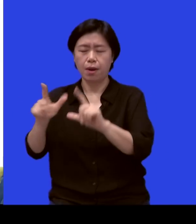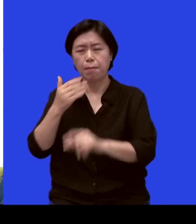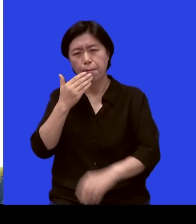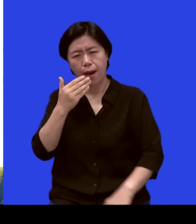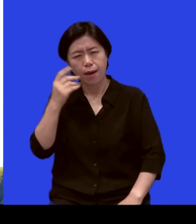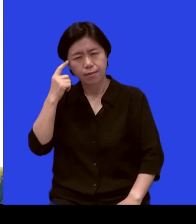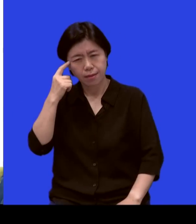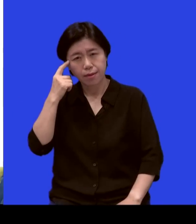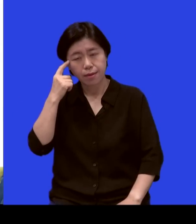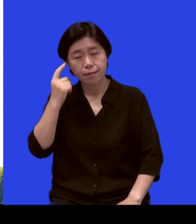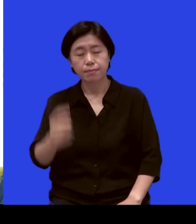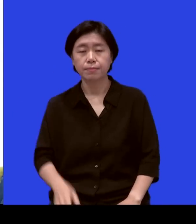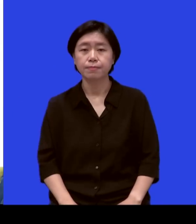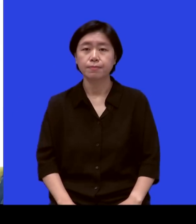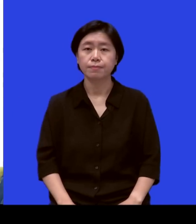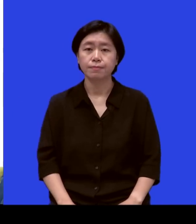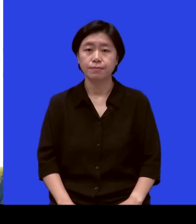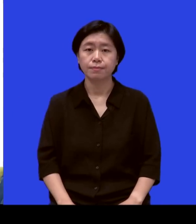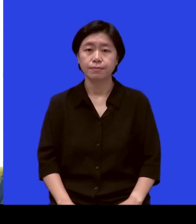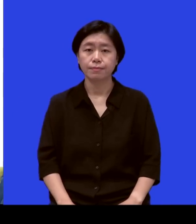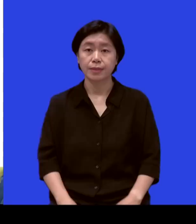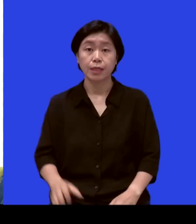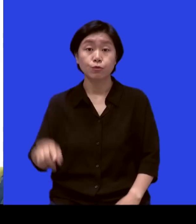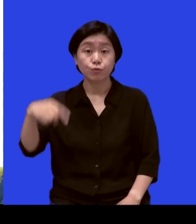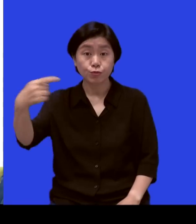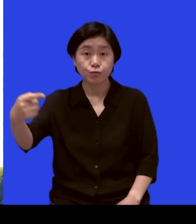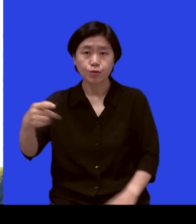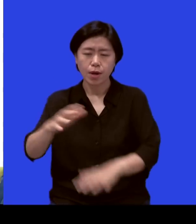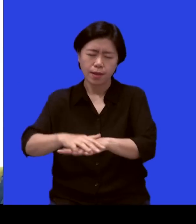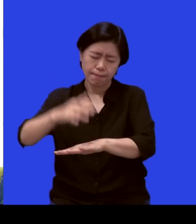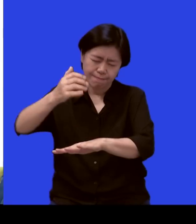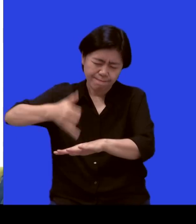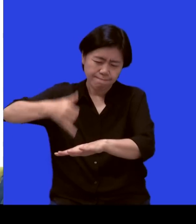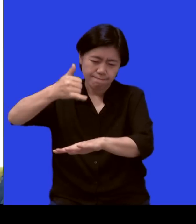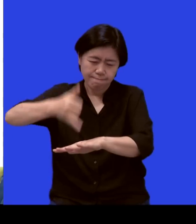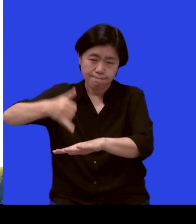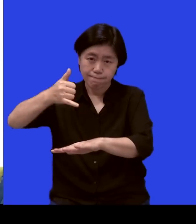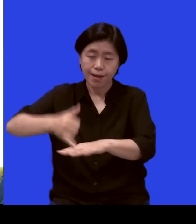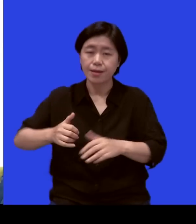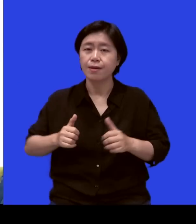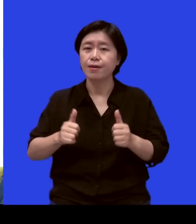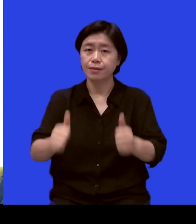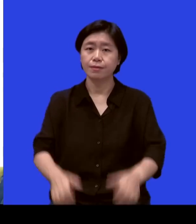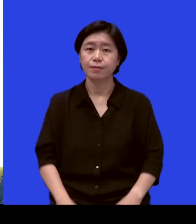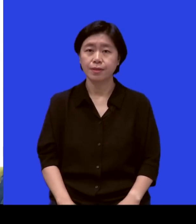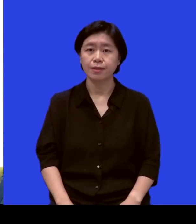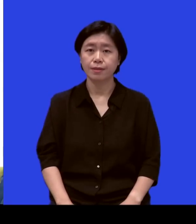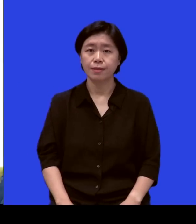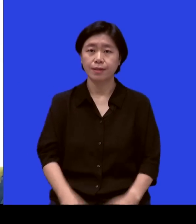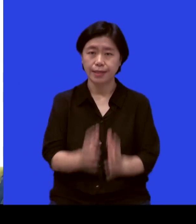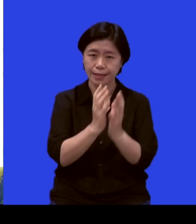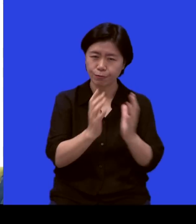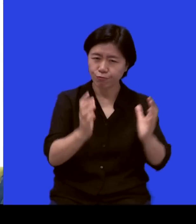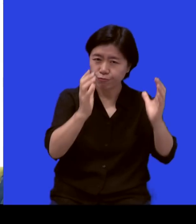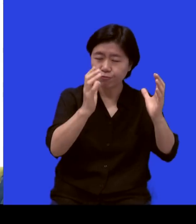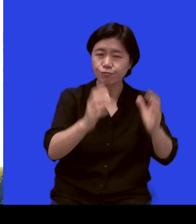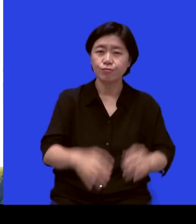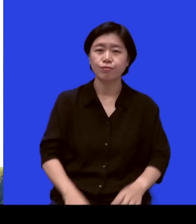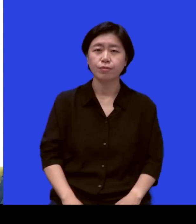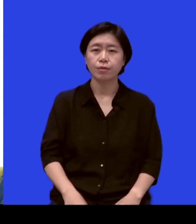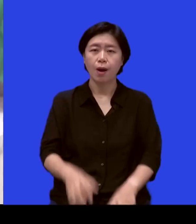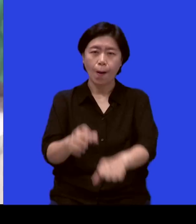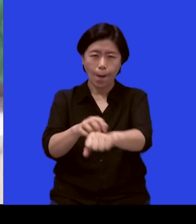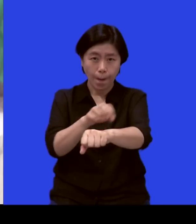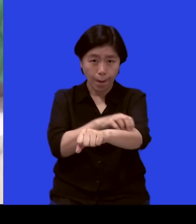농장을 시작한 이태부터는 농사를 열심히 졌어요. 그래가지고 뭐 배추 농사도 많이 크게 짓고